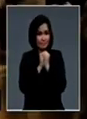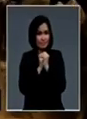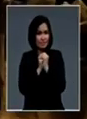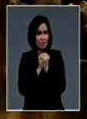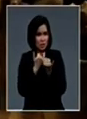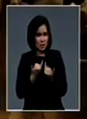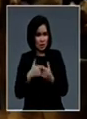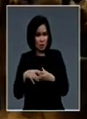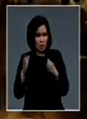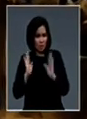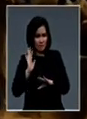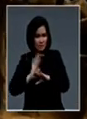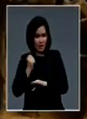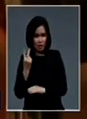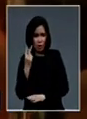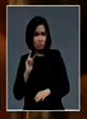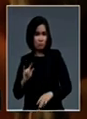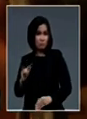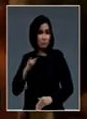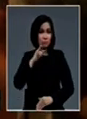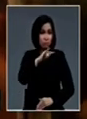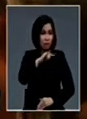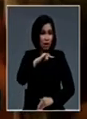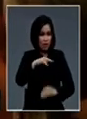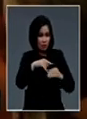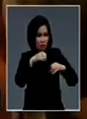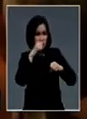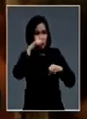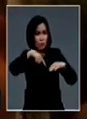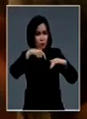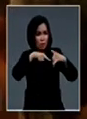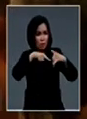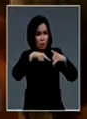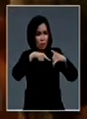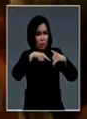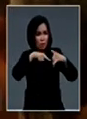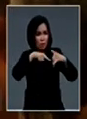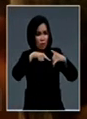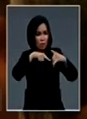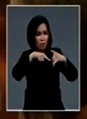ตอนนี้เตรียมที่จะส่งผู้เชี่ยวชาญจำนวน2คนมาทำการซ่อมแซมรูปปั้นดังกล่าว